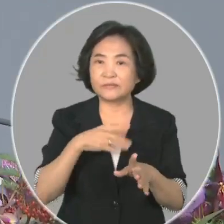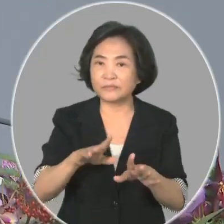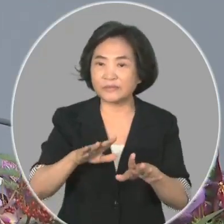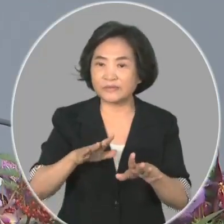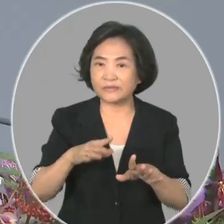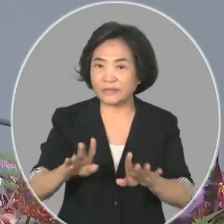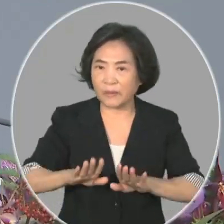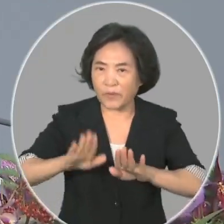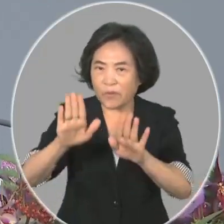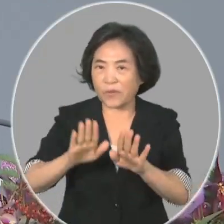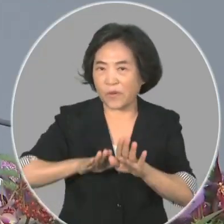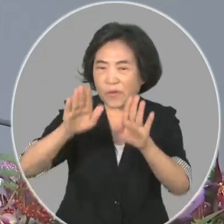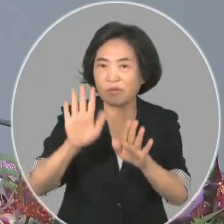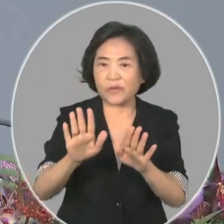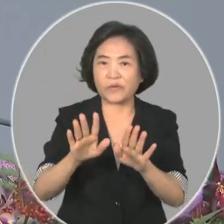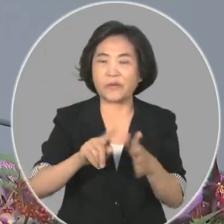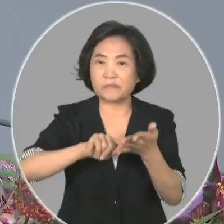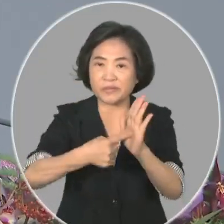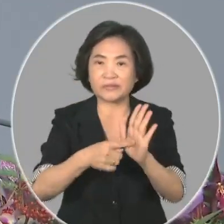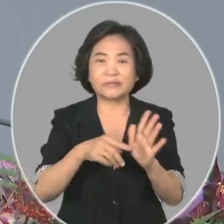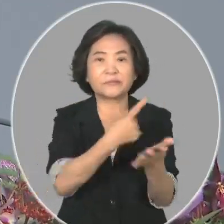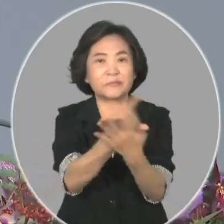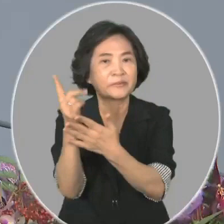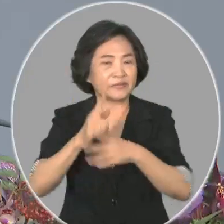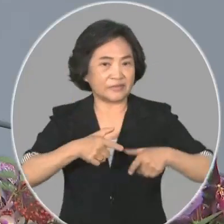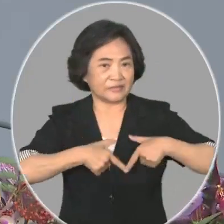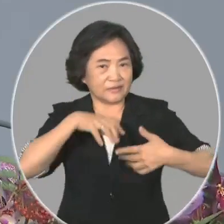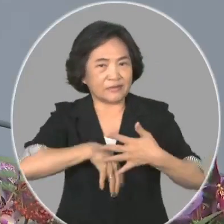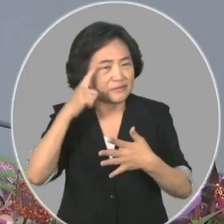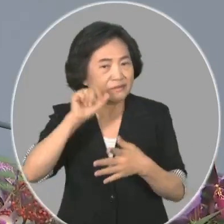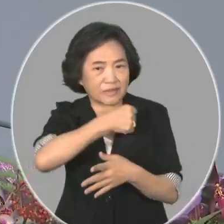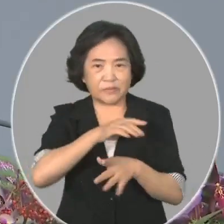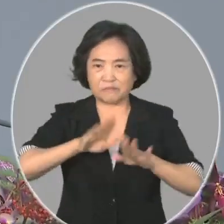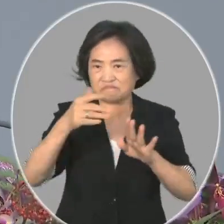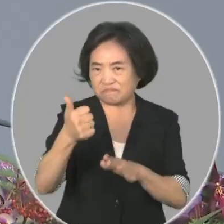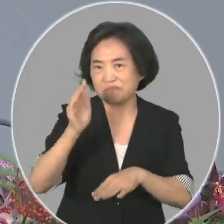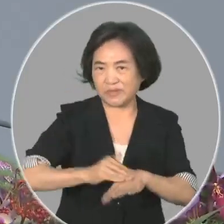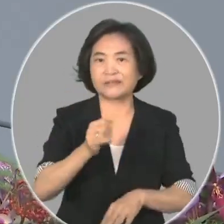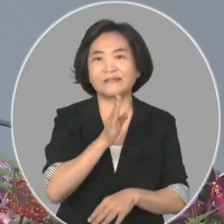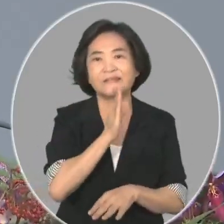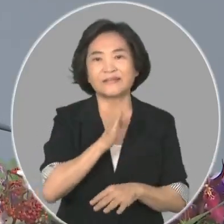往前推进了一步，成为我们心中更好的国家。